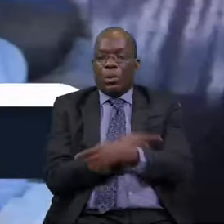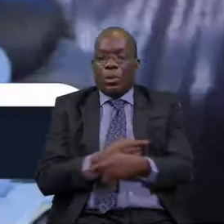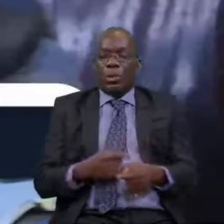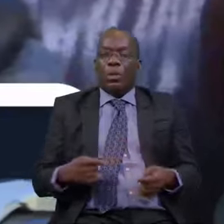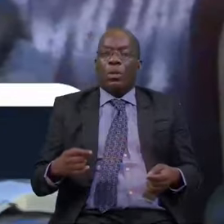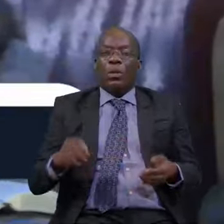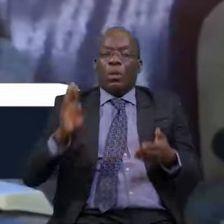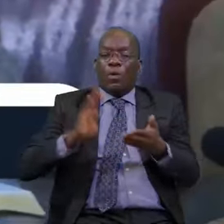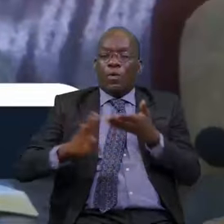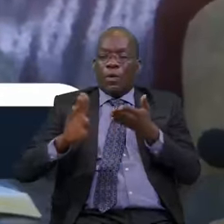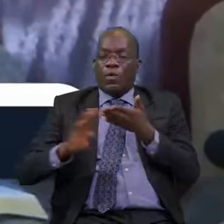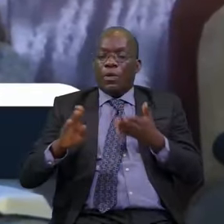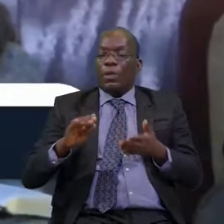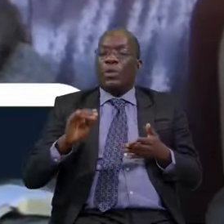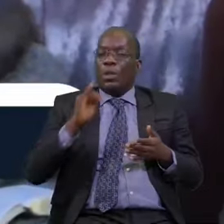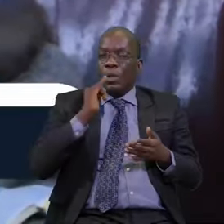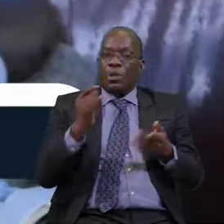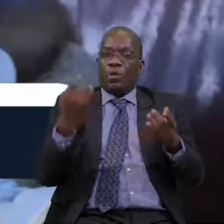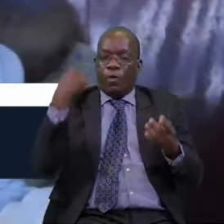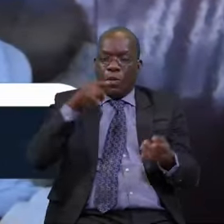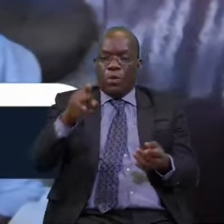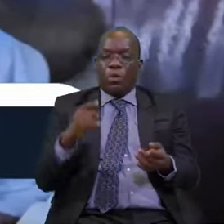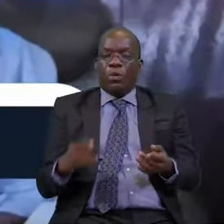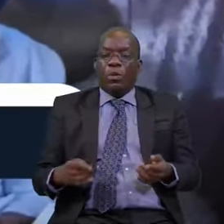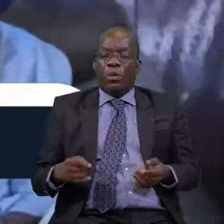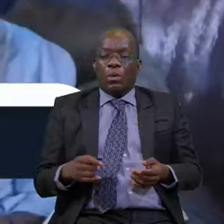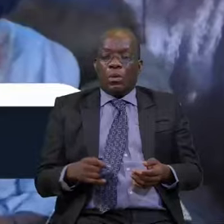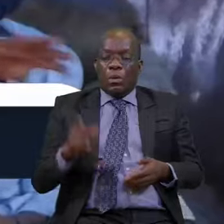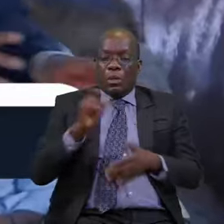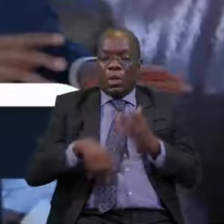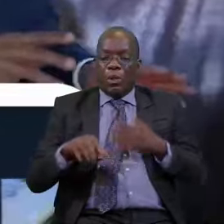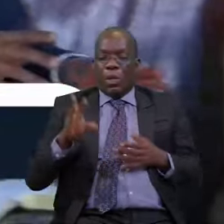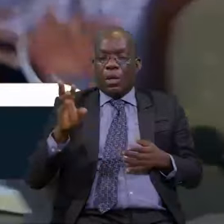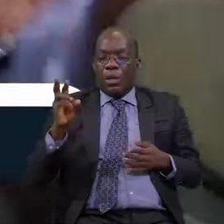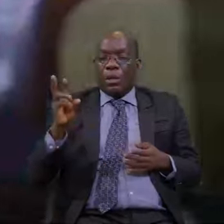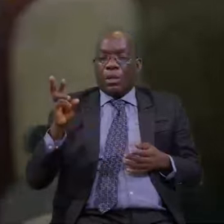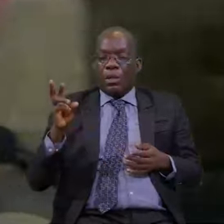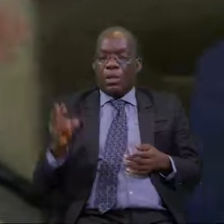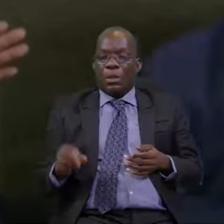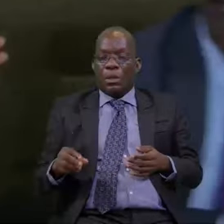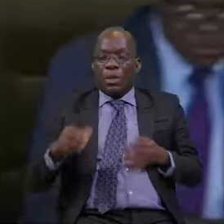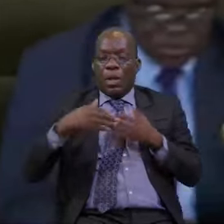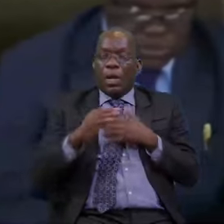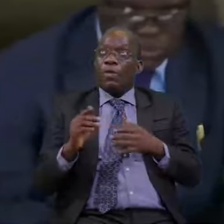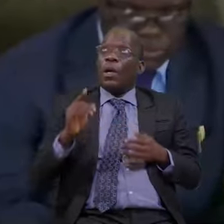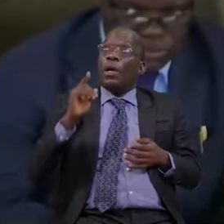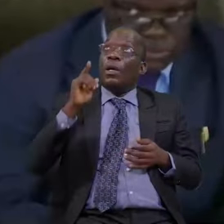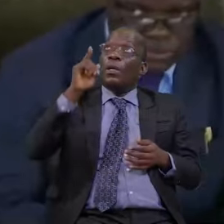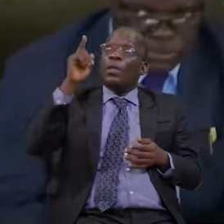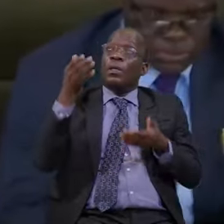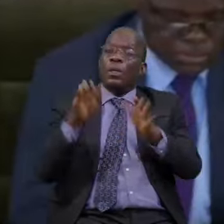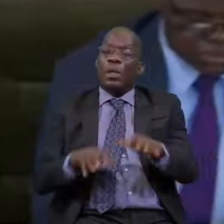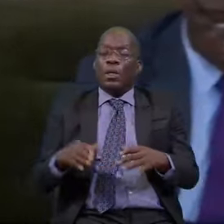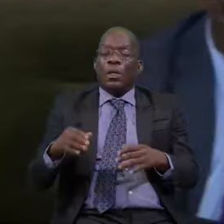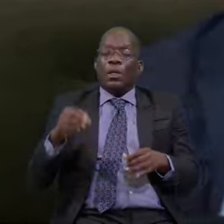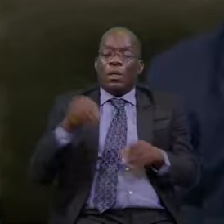y a la réconciliation qui est venue pour vous. Chapitre 16. Et après sa mort,